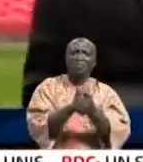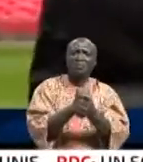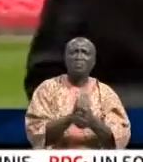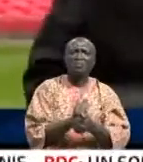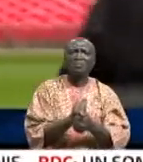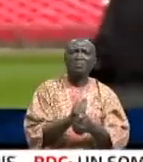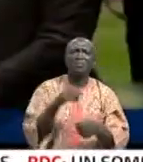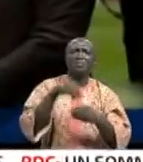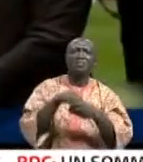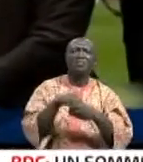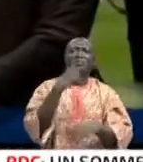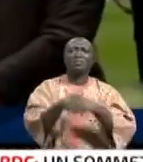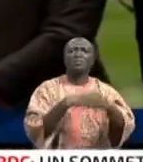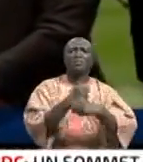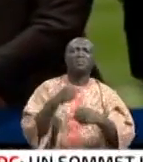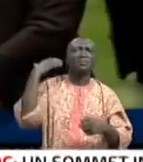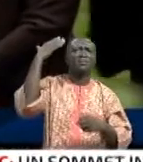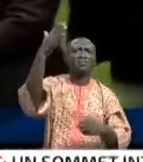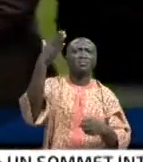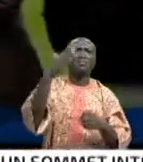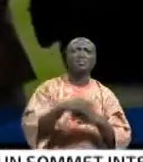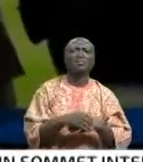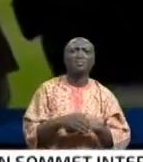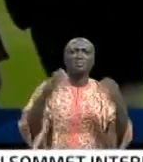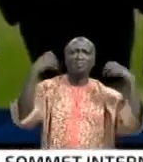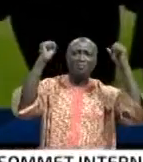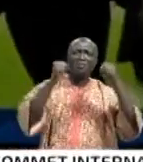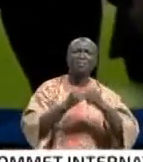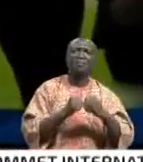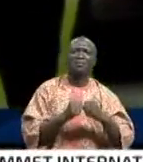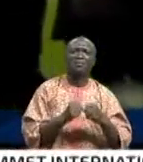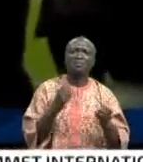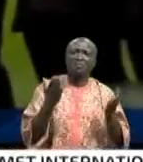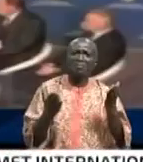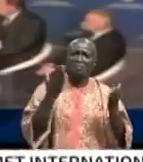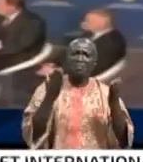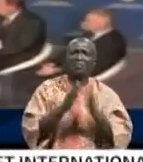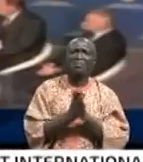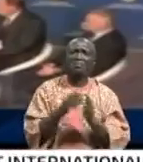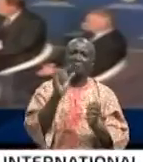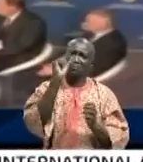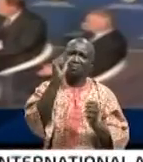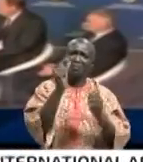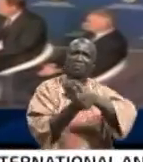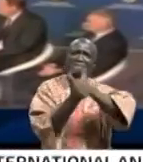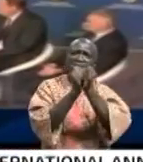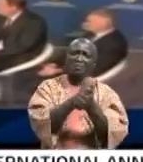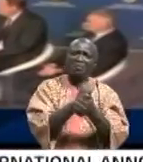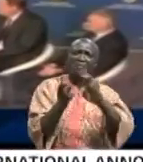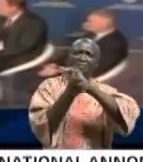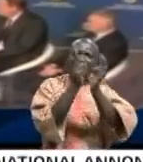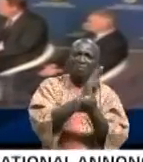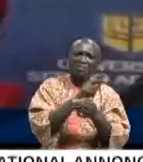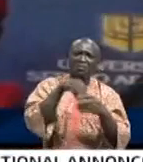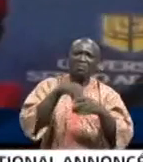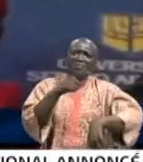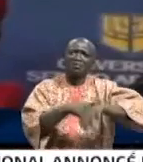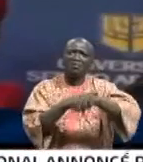les années à venir Gianni Fantino lui semble bien décidé à amener une petite révolution au sein du football international